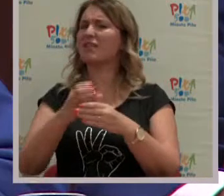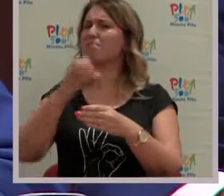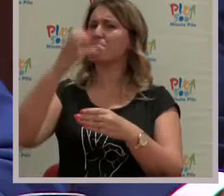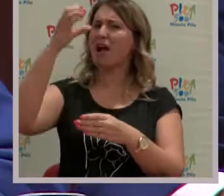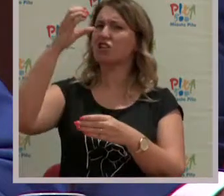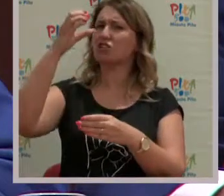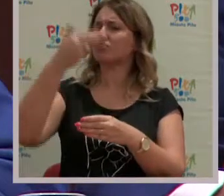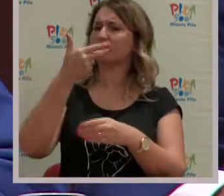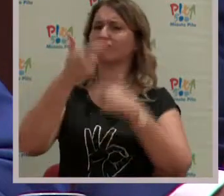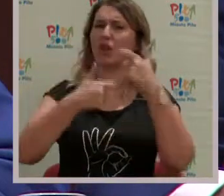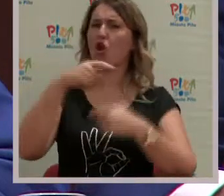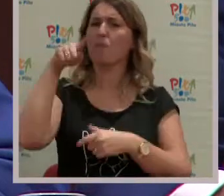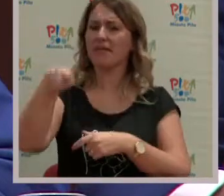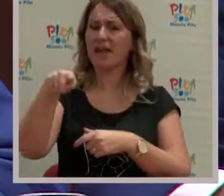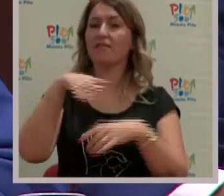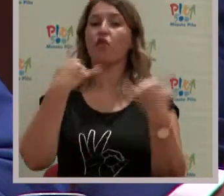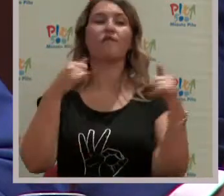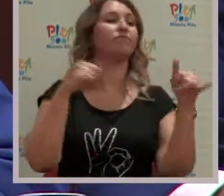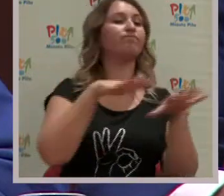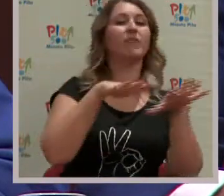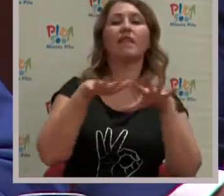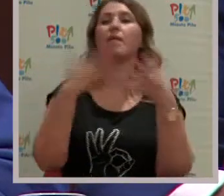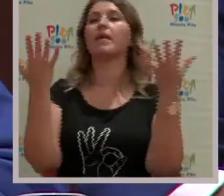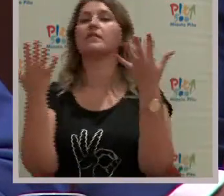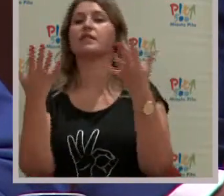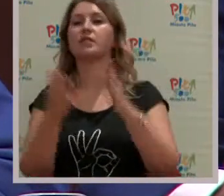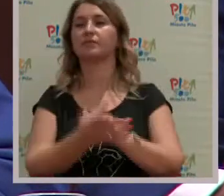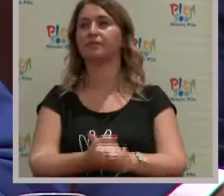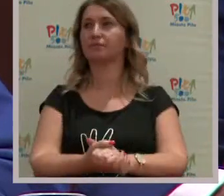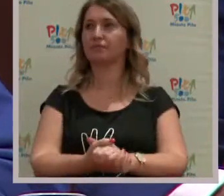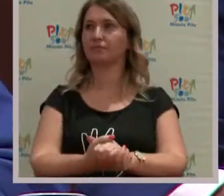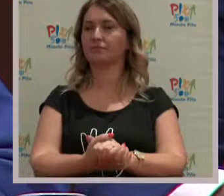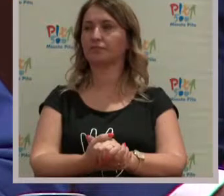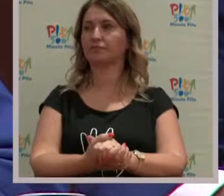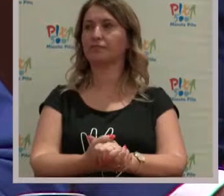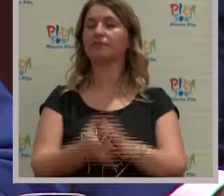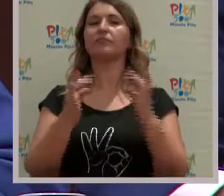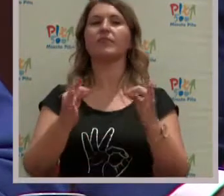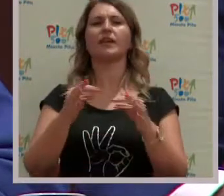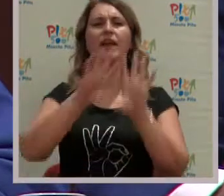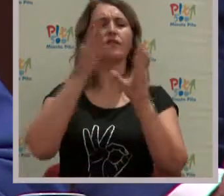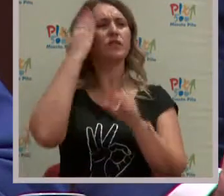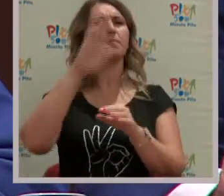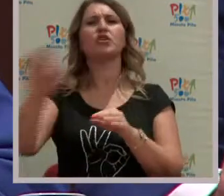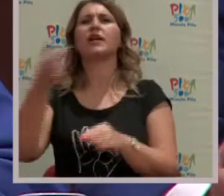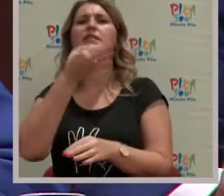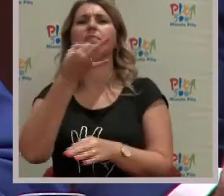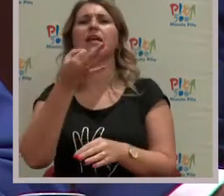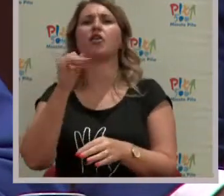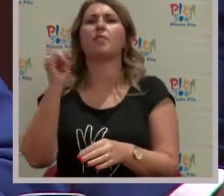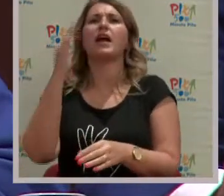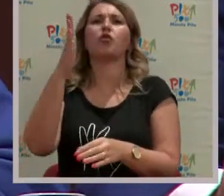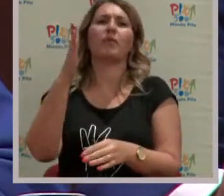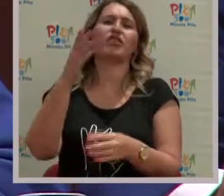nie został usytuowany i teraz mieszkańcy też w dalszym ciągu pytają, jakie są losy tego masztu, czy